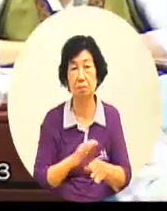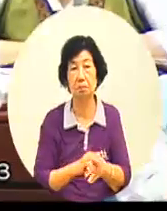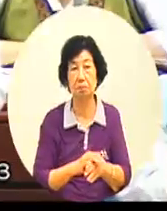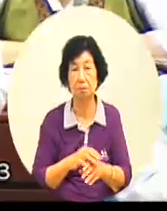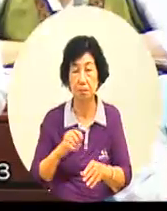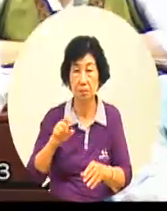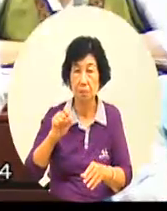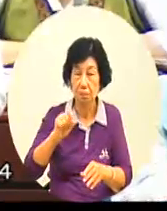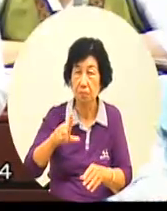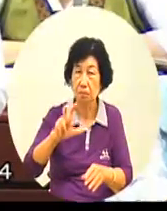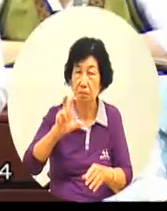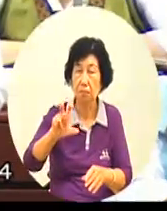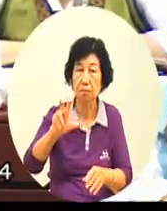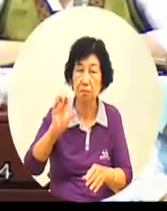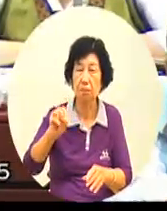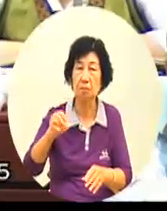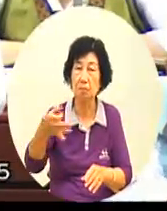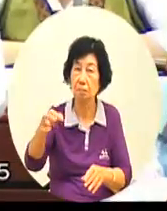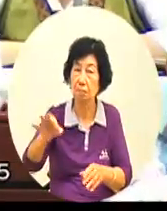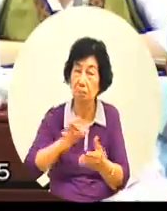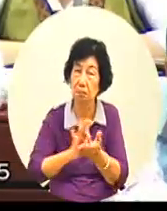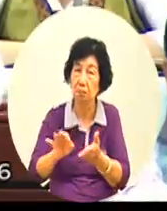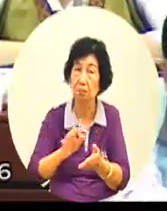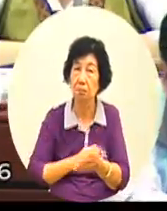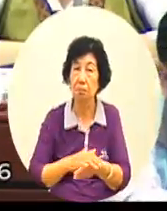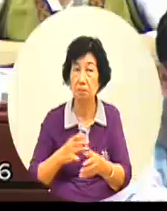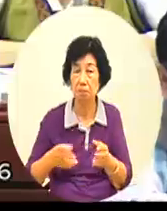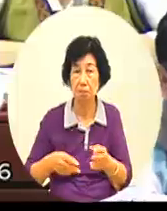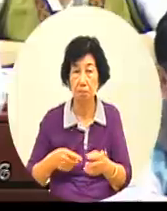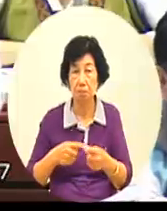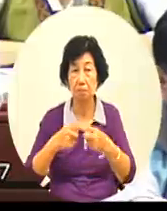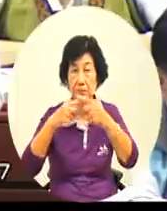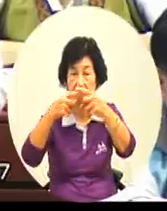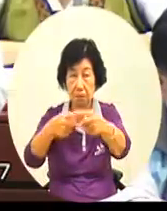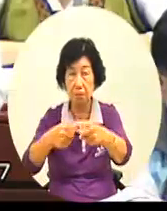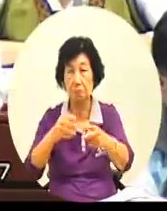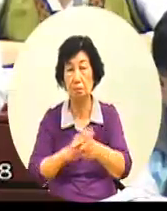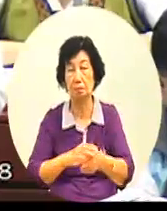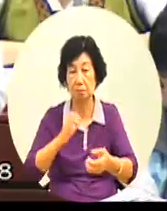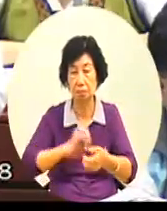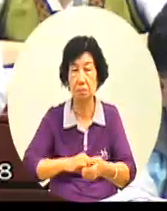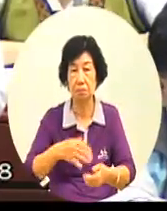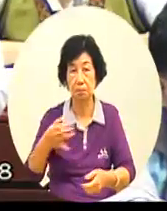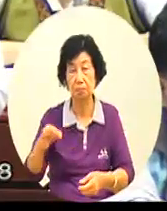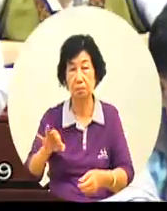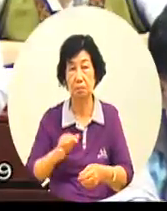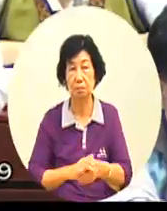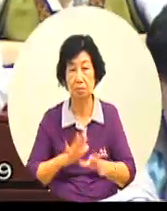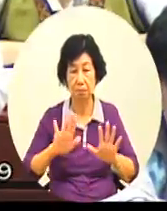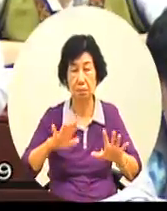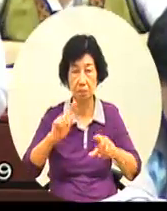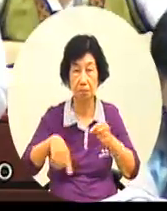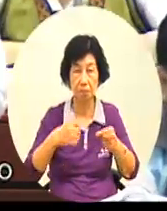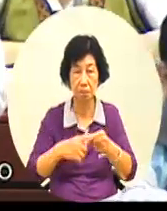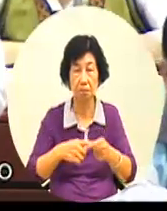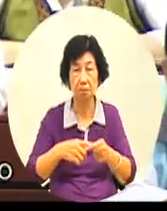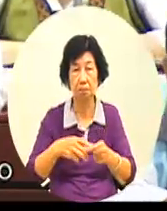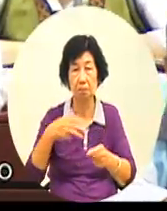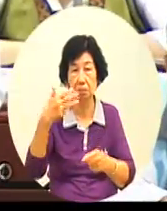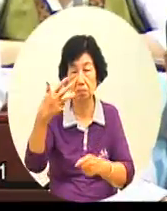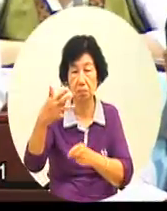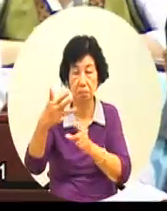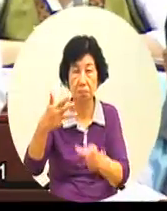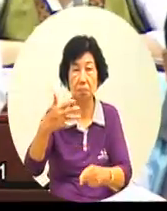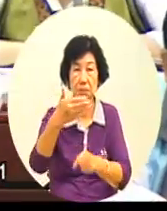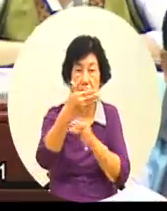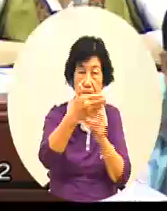知道这是怎么一回事，这是去看了以后决定的数字还是什么？不过在今年的八月还是九月，区公所